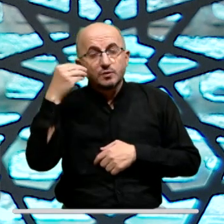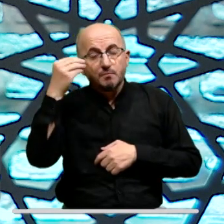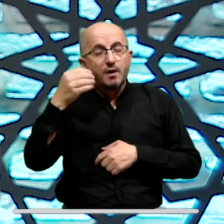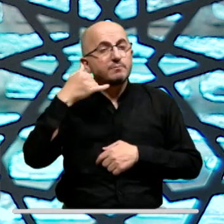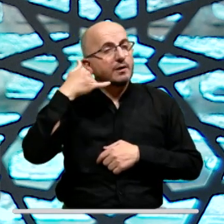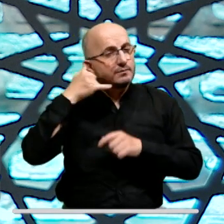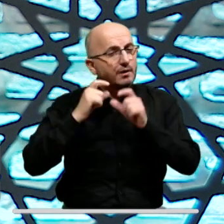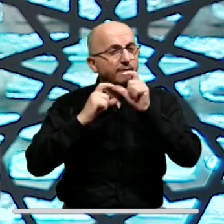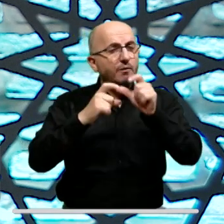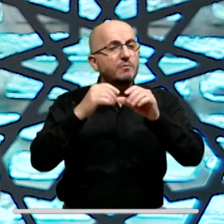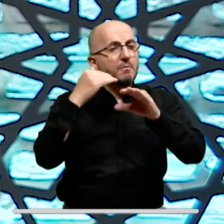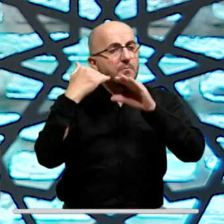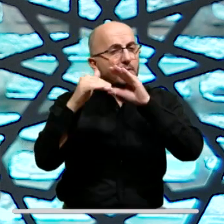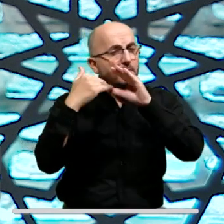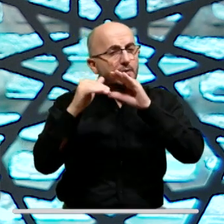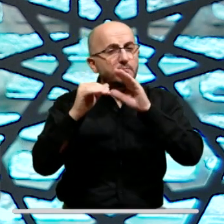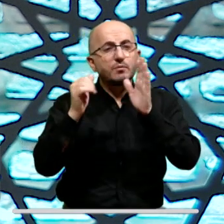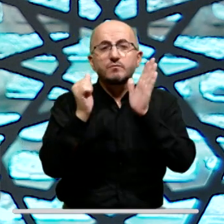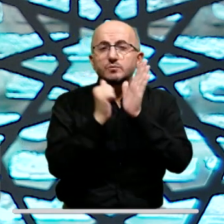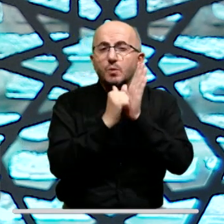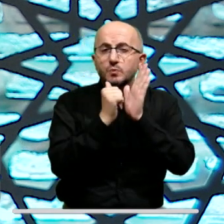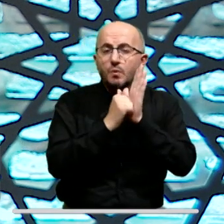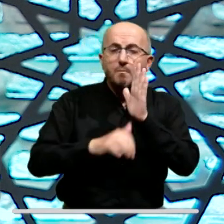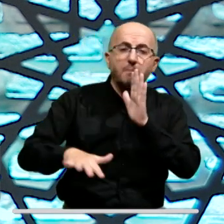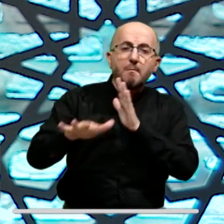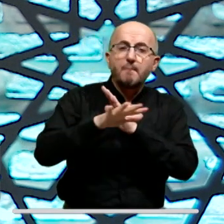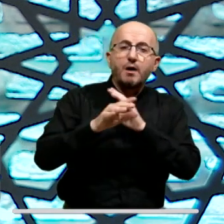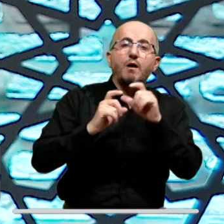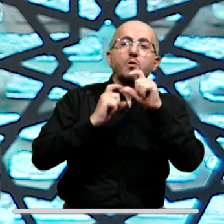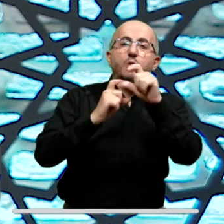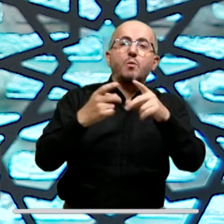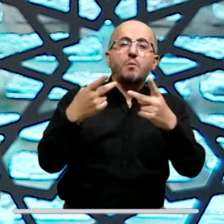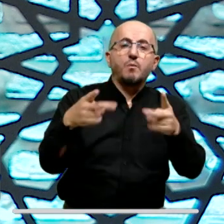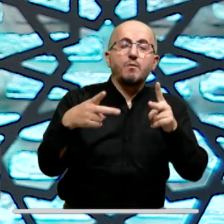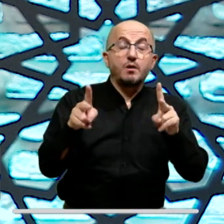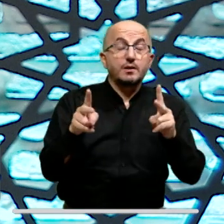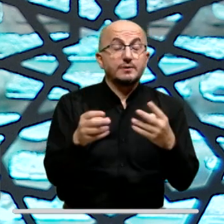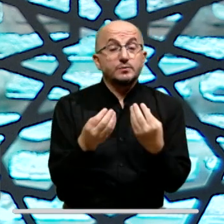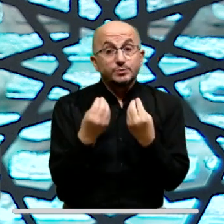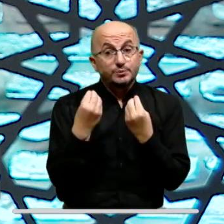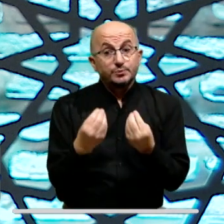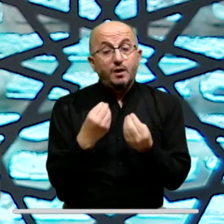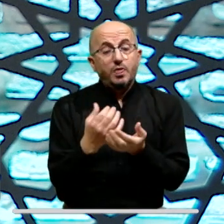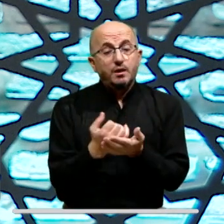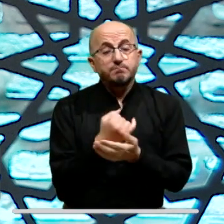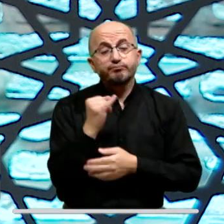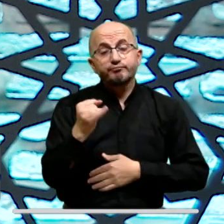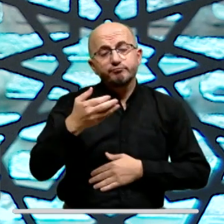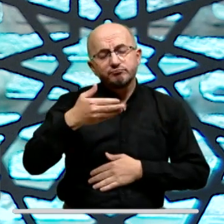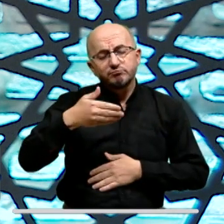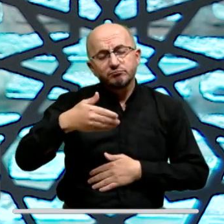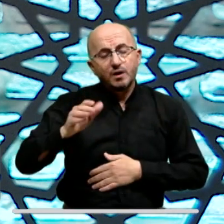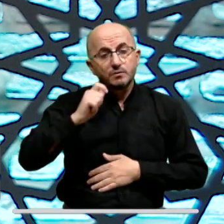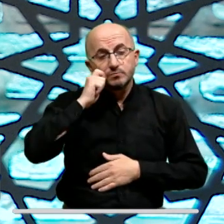telefonla hem mail üzerinden hem de sosyal medya üzerinden sorularını sorabilirler. Hayırlar fetholsun, şerler defolsun, ümmeti